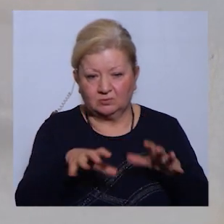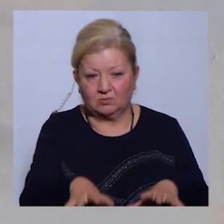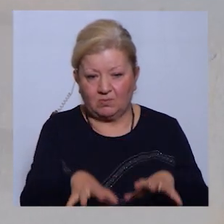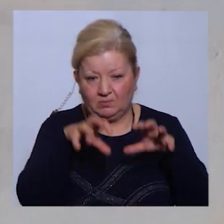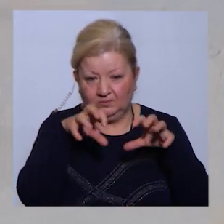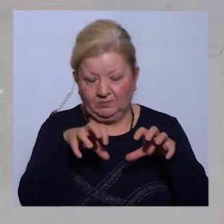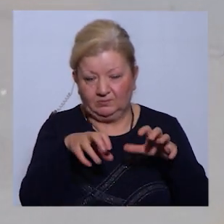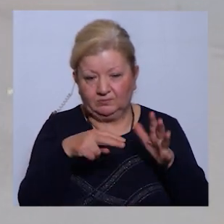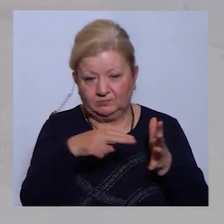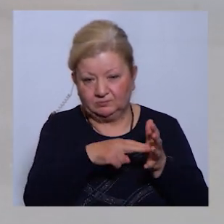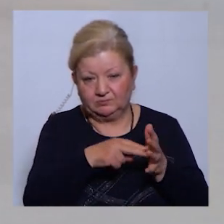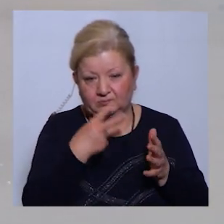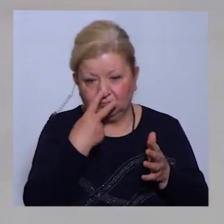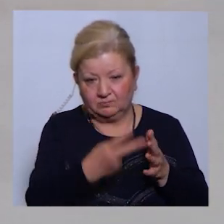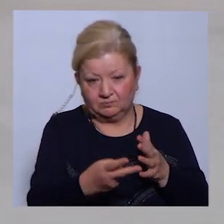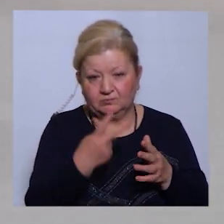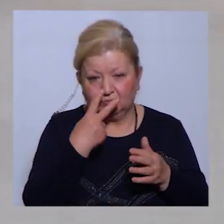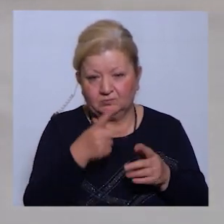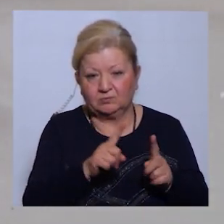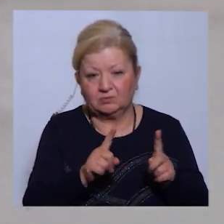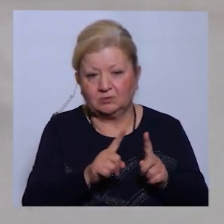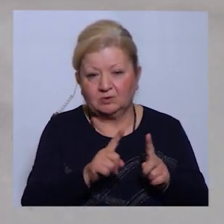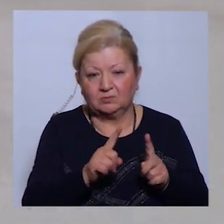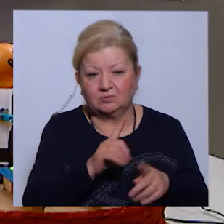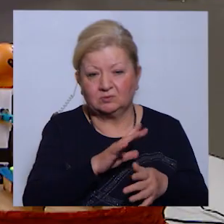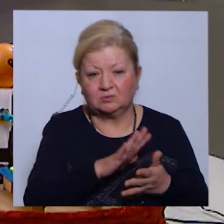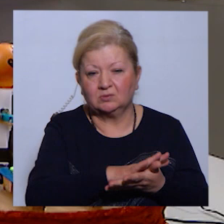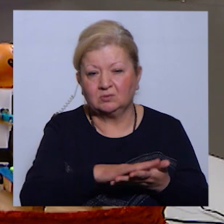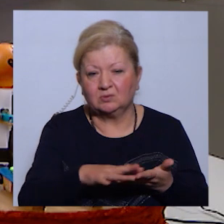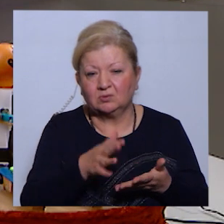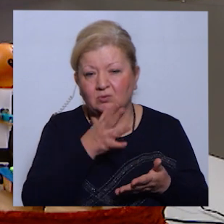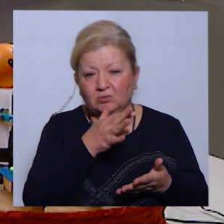ბრუნავს და ვნახოთ რამდენი ხანი ეყოფა.